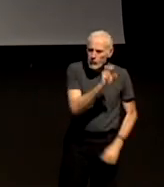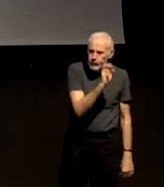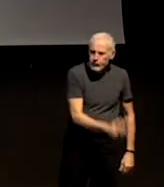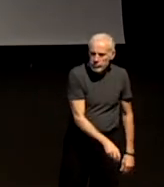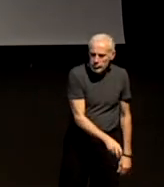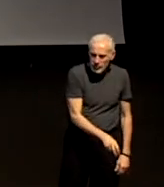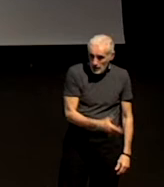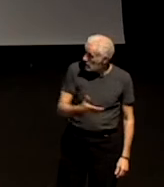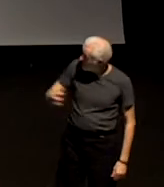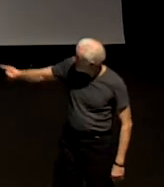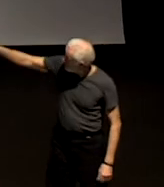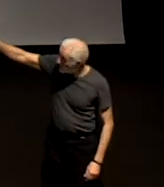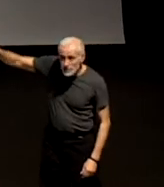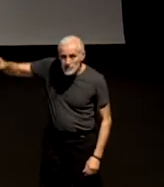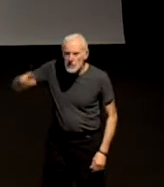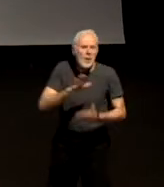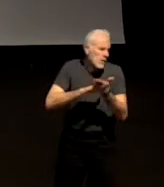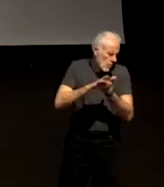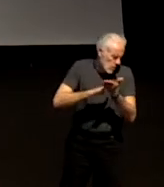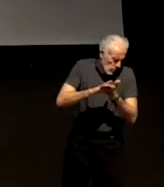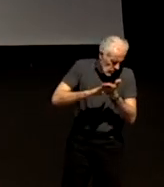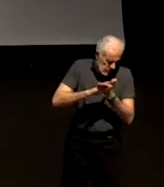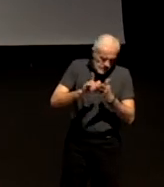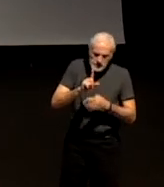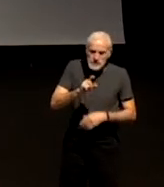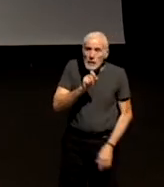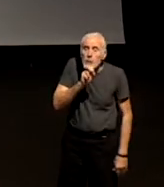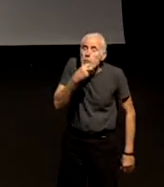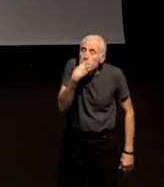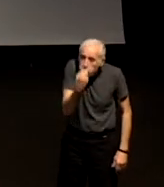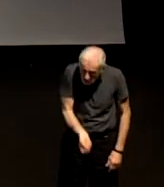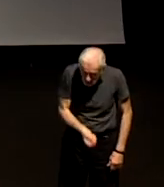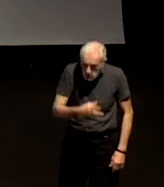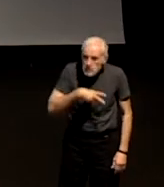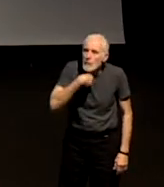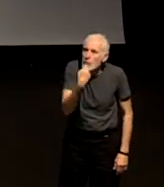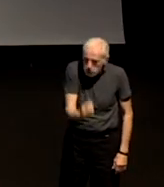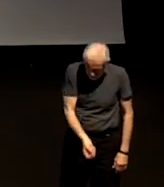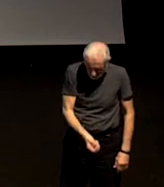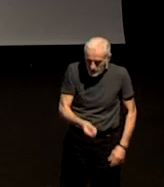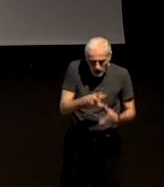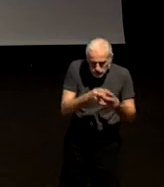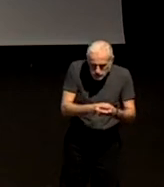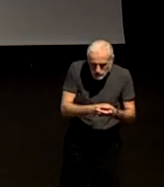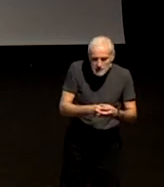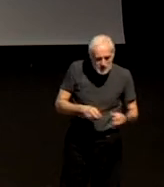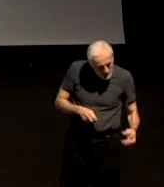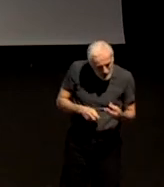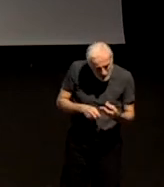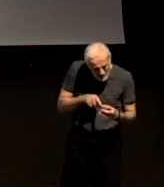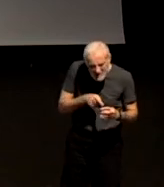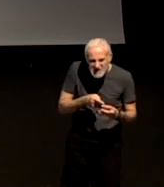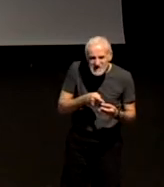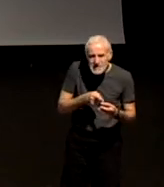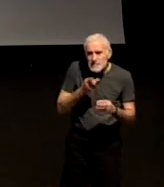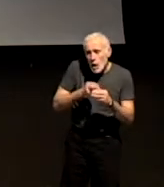henri-claude de réjection vous savez que tous ces rapaces on a tendance à croire aussi que ce sont les nocturnes seuls qui font des